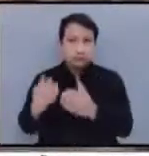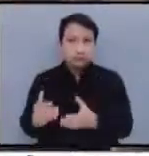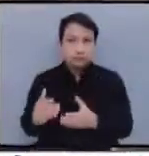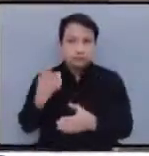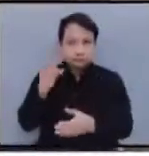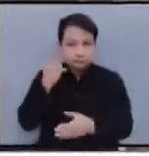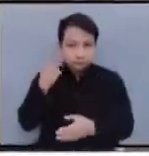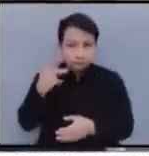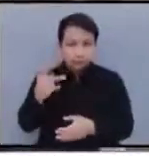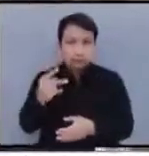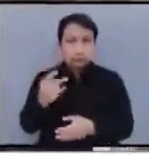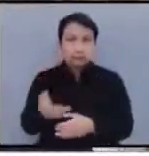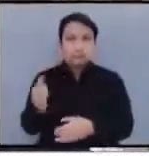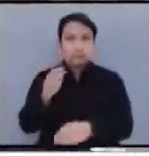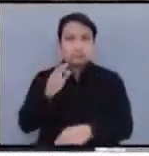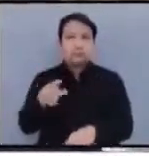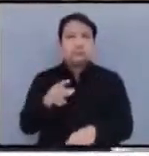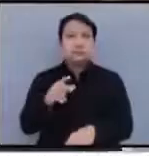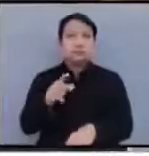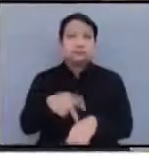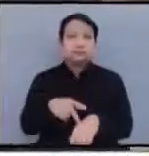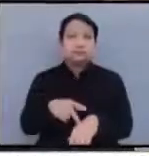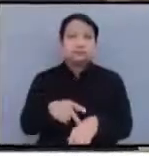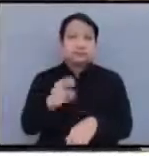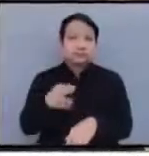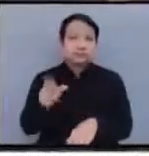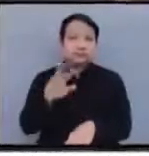Pasyente, para sa Morning Show ng Bayan, Rise and Shine, Pilipinas.